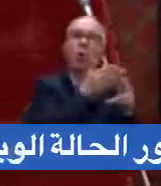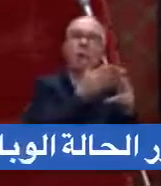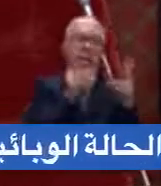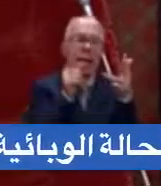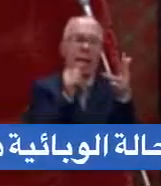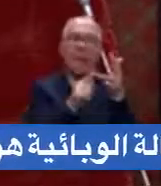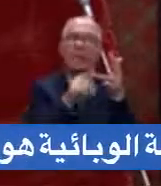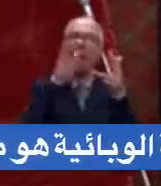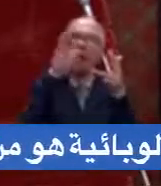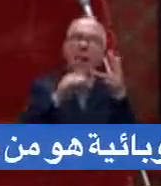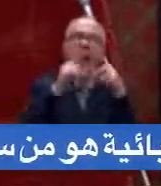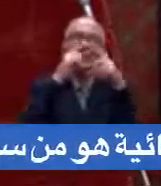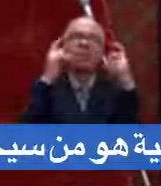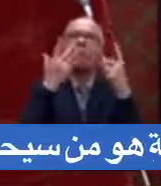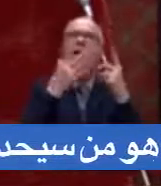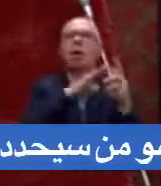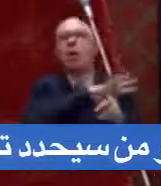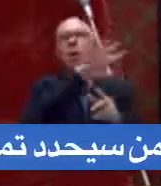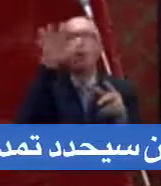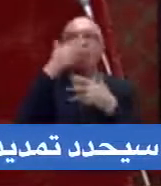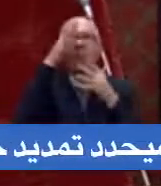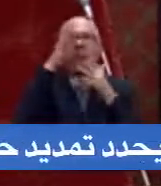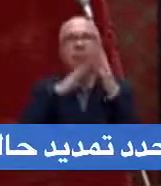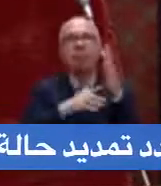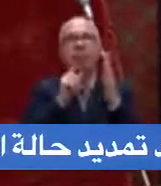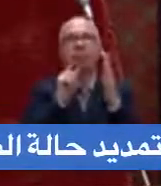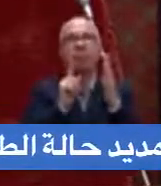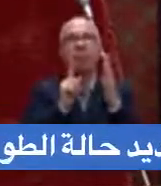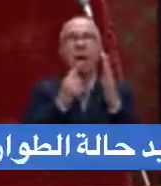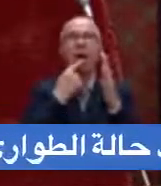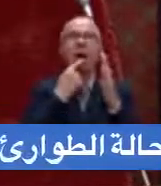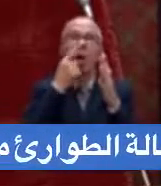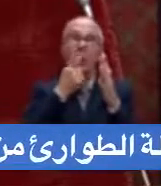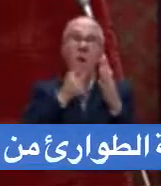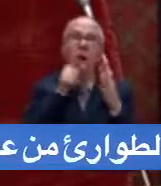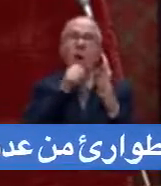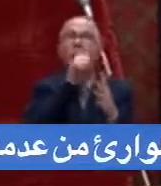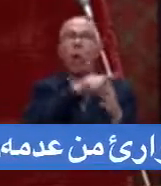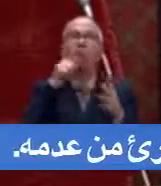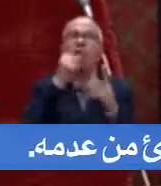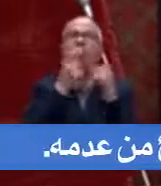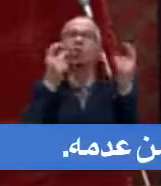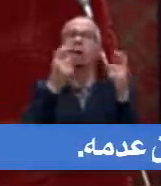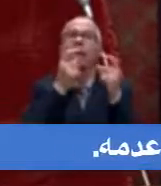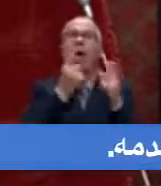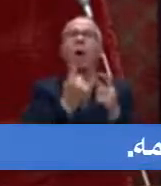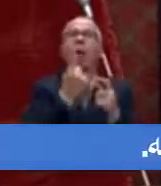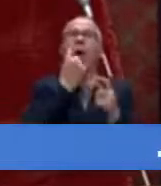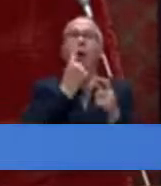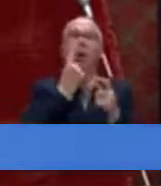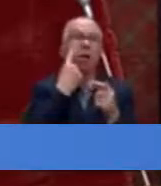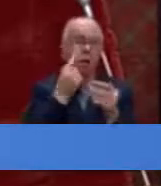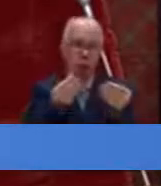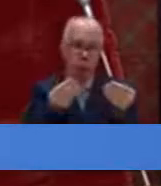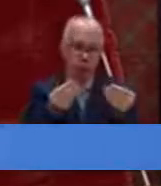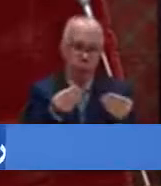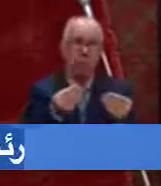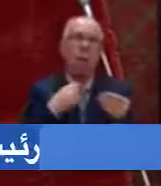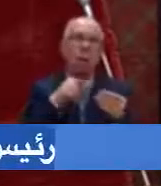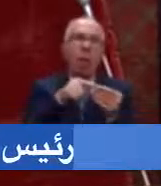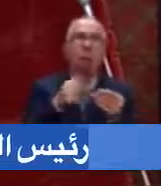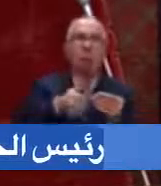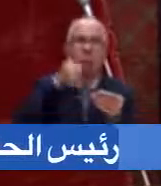الجميع، واصدر قرار بالنسبه للمعامل اللي كيصنعوا كياخذوا اذن هو الاول، وفيه واش ملتزمين